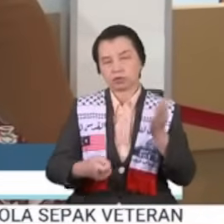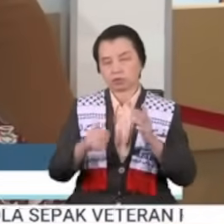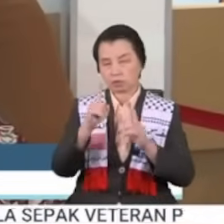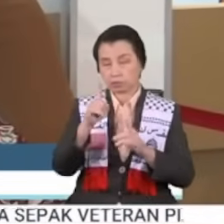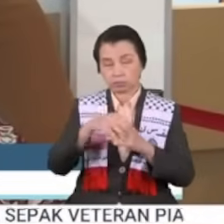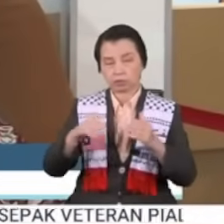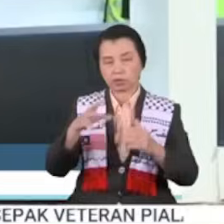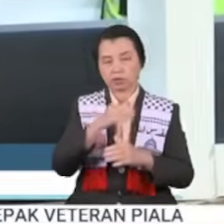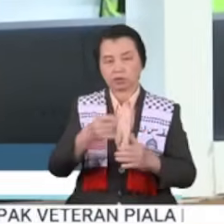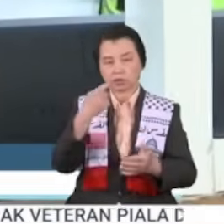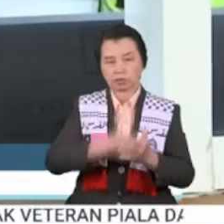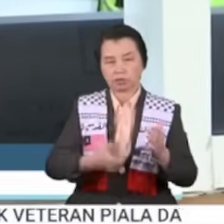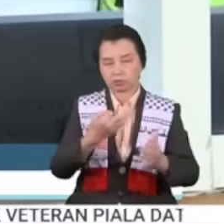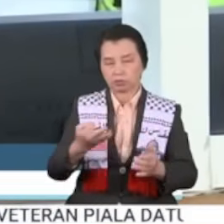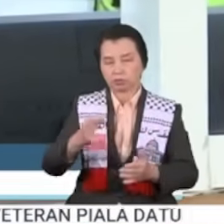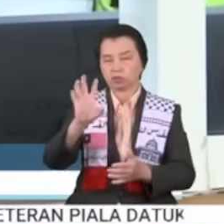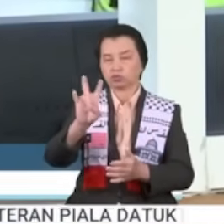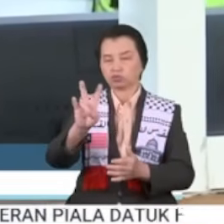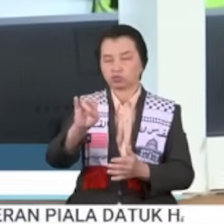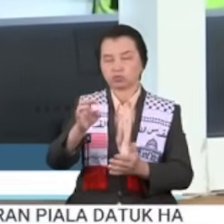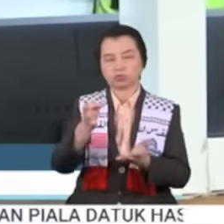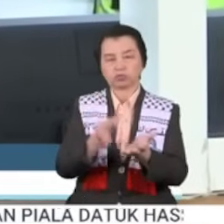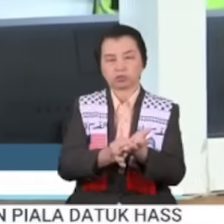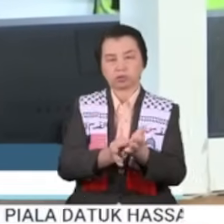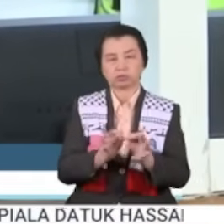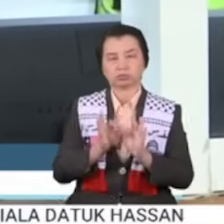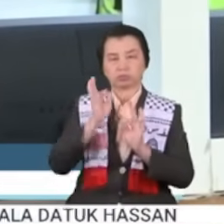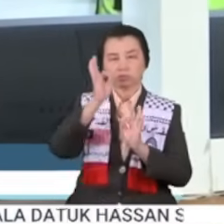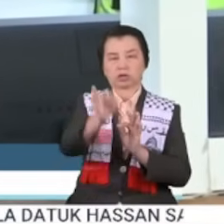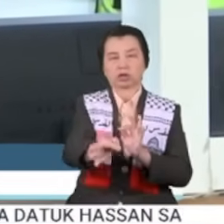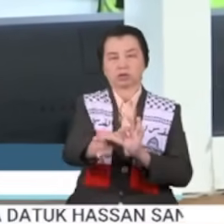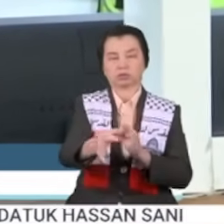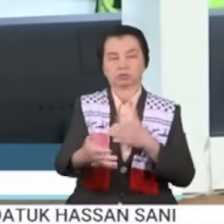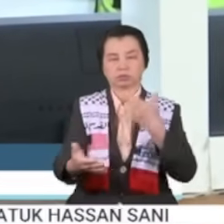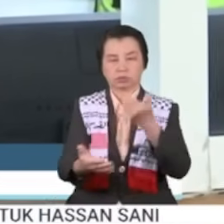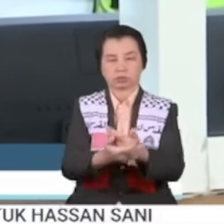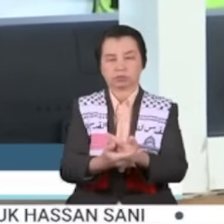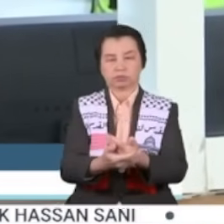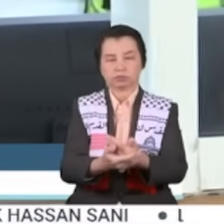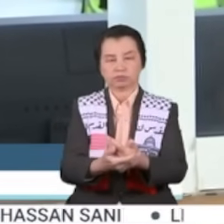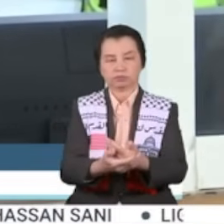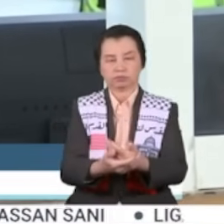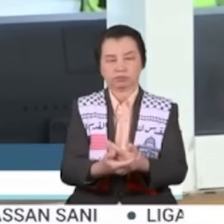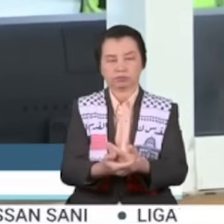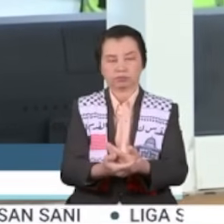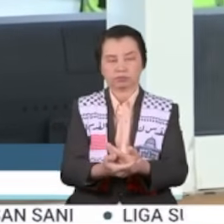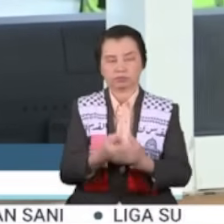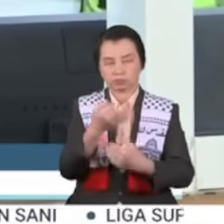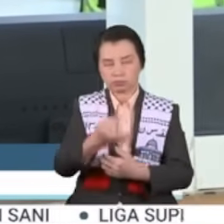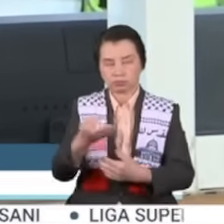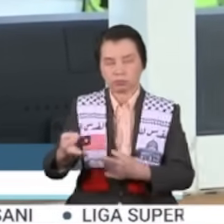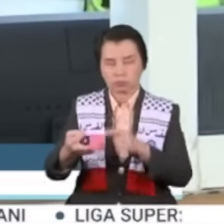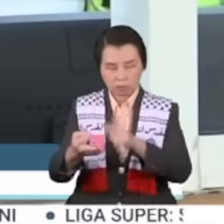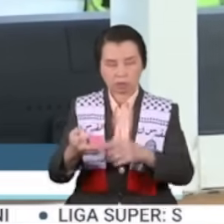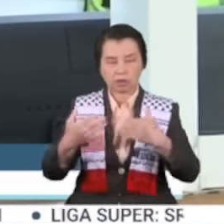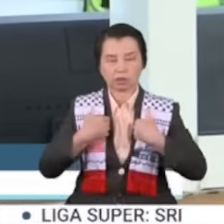juga fasiliti 70 itu ditangguhkan sehingga fasiliti